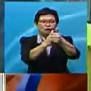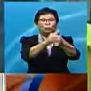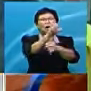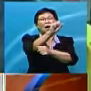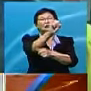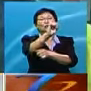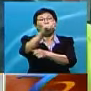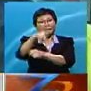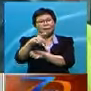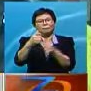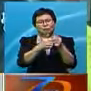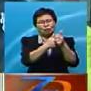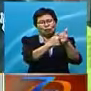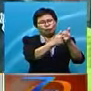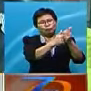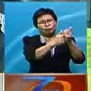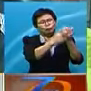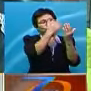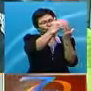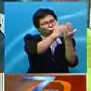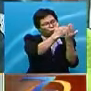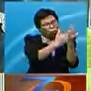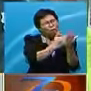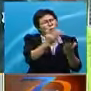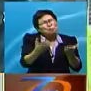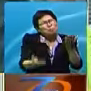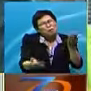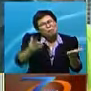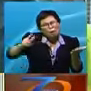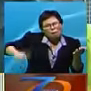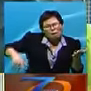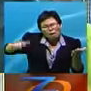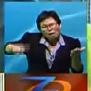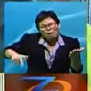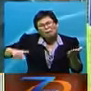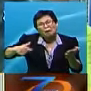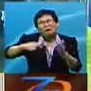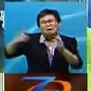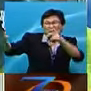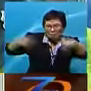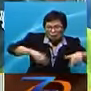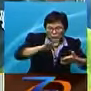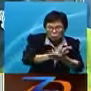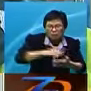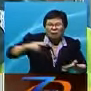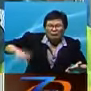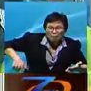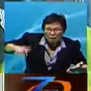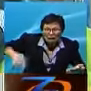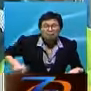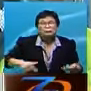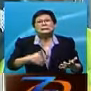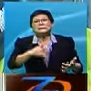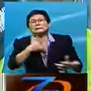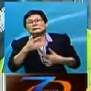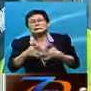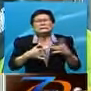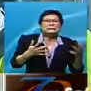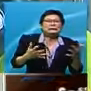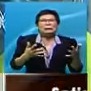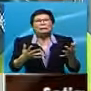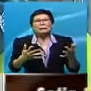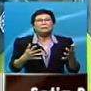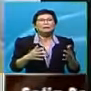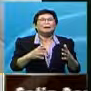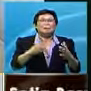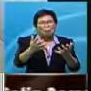yang disediakan. Cuma sebab kebarangkalian kelewatan itu akan mengganggu emosi murid yang akan menduduki peperiksaan